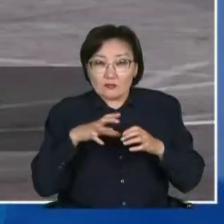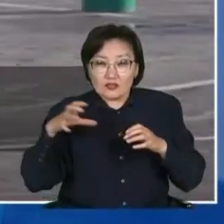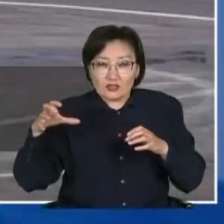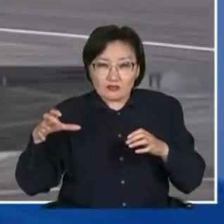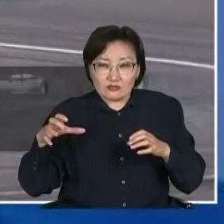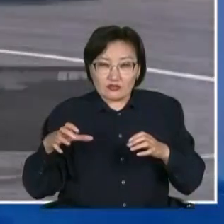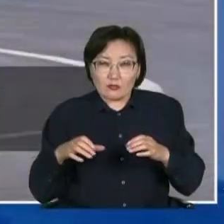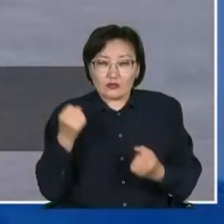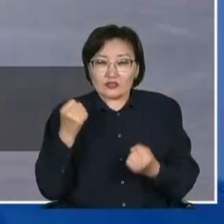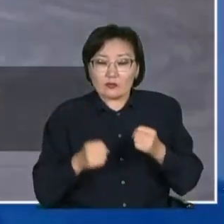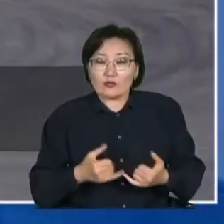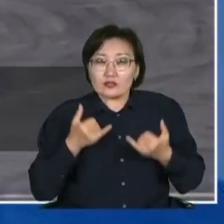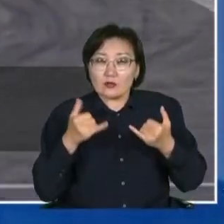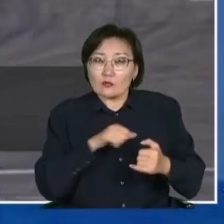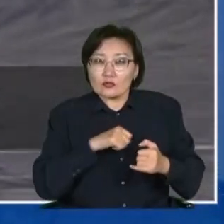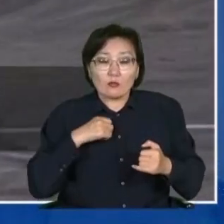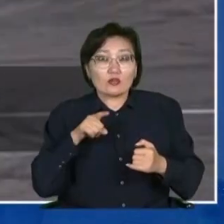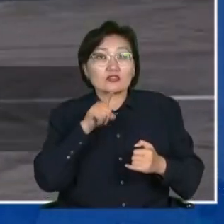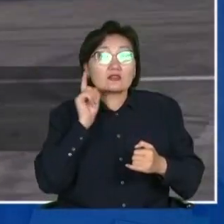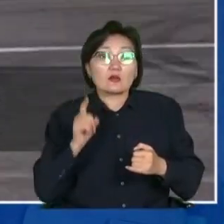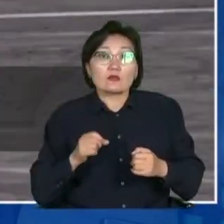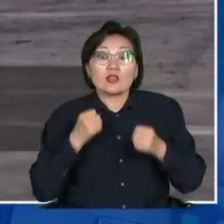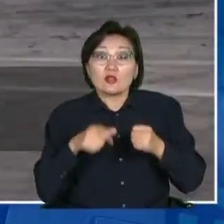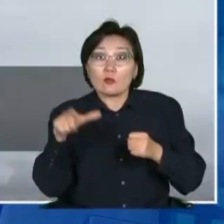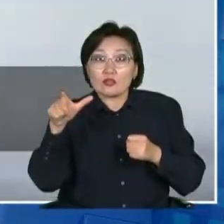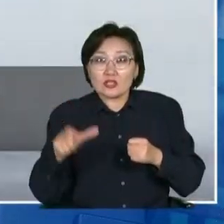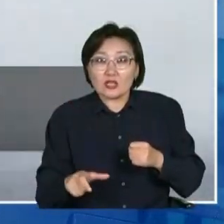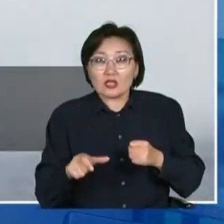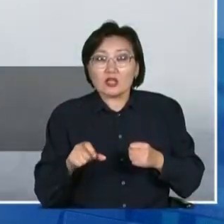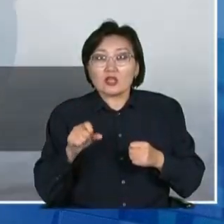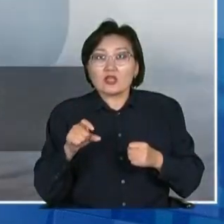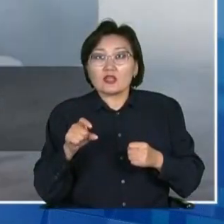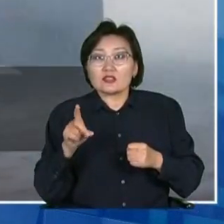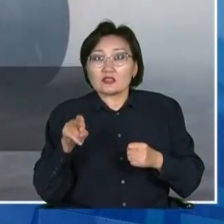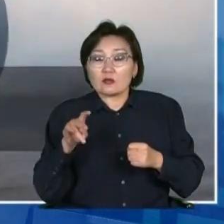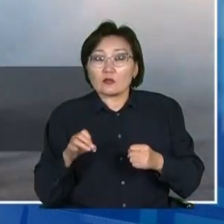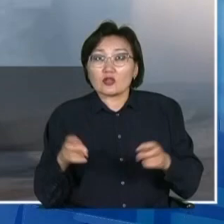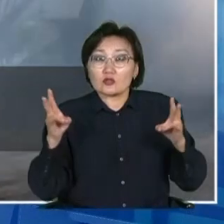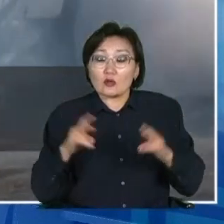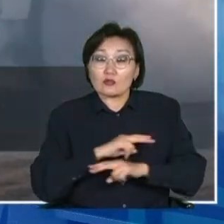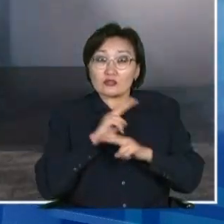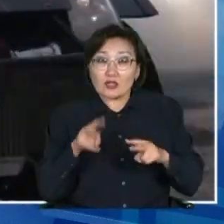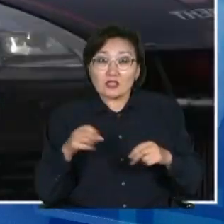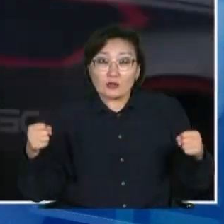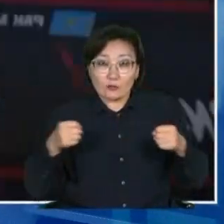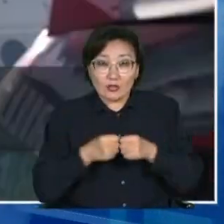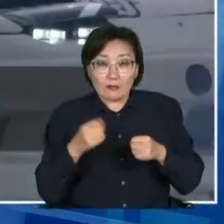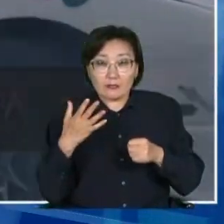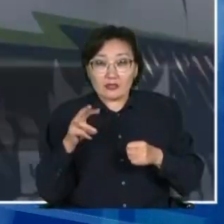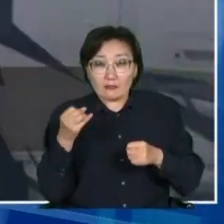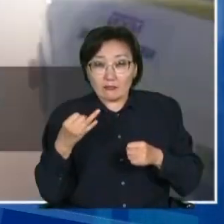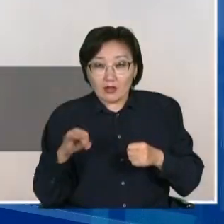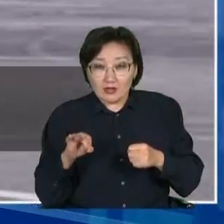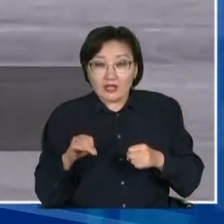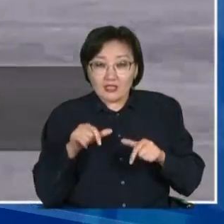покрышек. Этап посвятили самому юному дрифтеру Казахстана Анатолию Кину, трагически погибшему в ДТП 5 мая этого